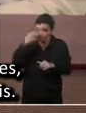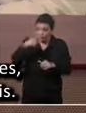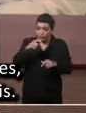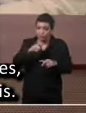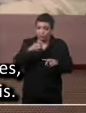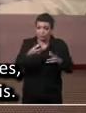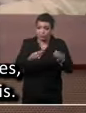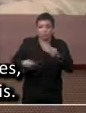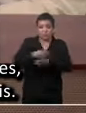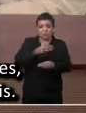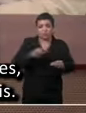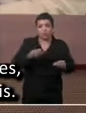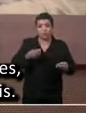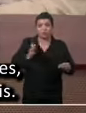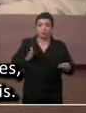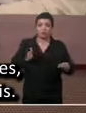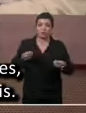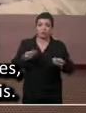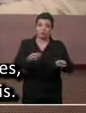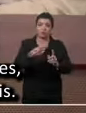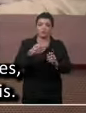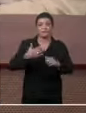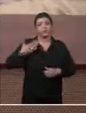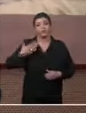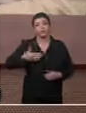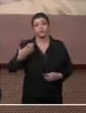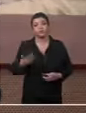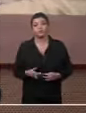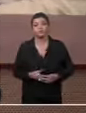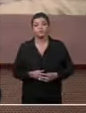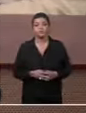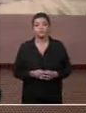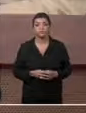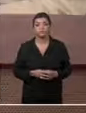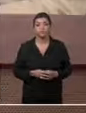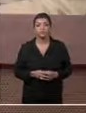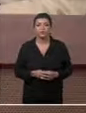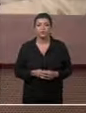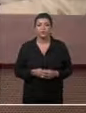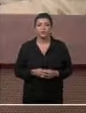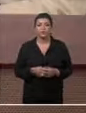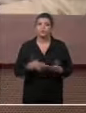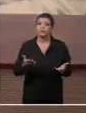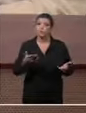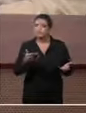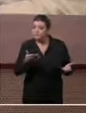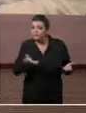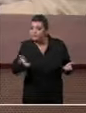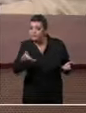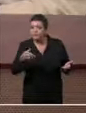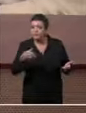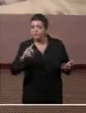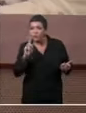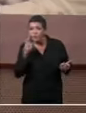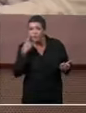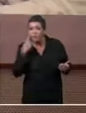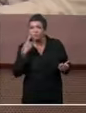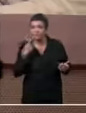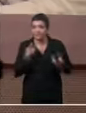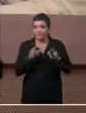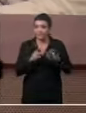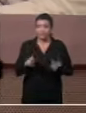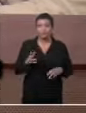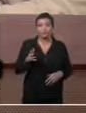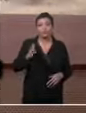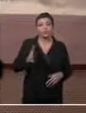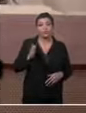Bordelaises et de Bordelais. J'ajoute que vous avez dû apprendre, comme nous, cet été, que Bordeaux avait été classé à